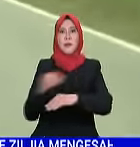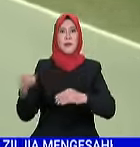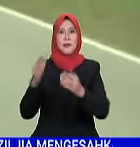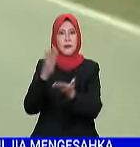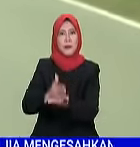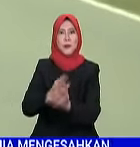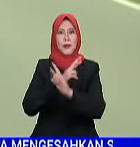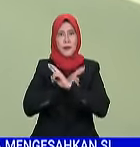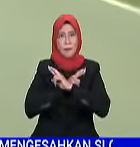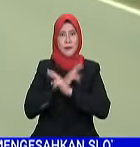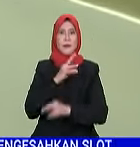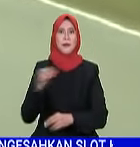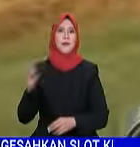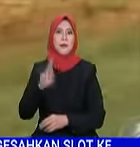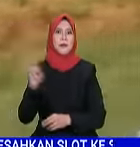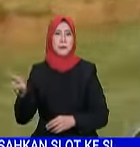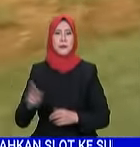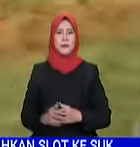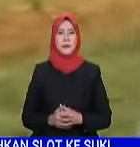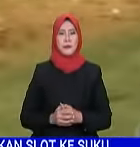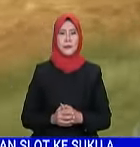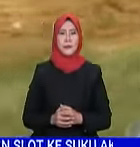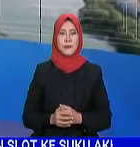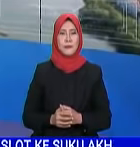rehat dan rawat.